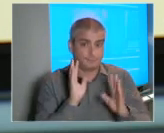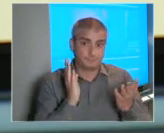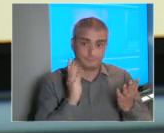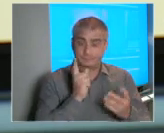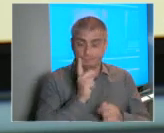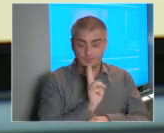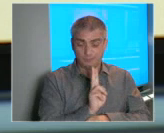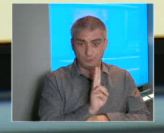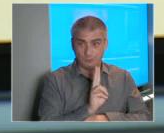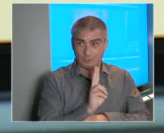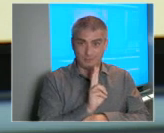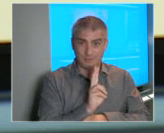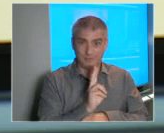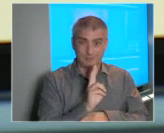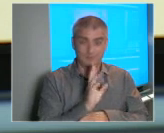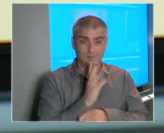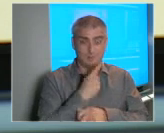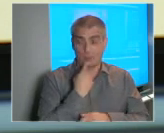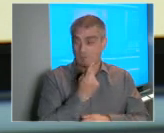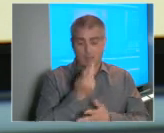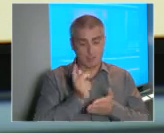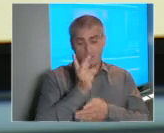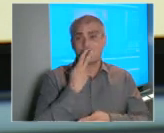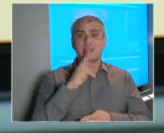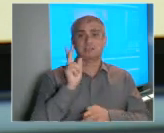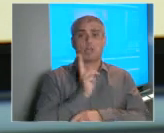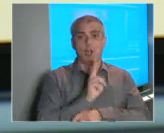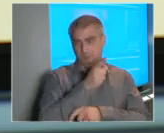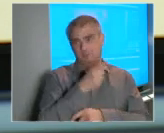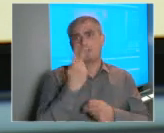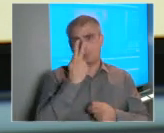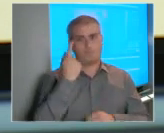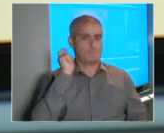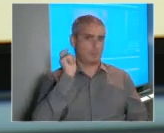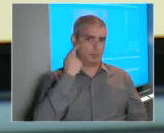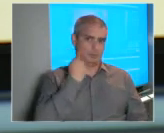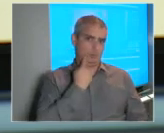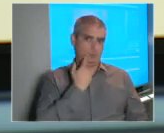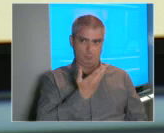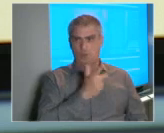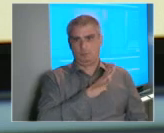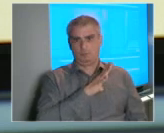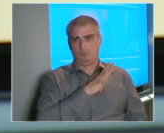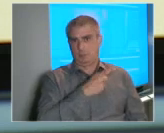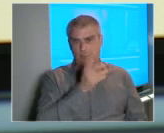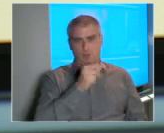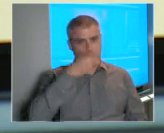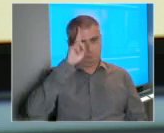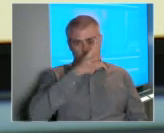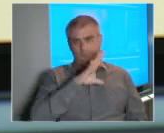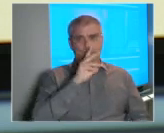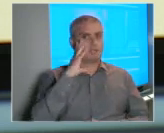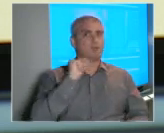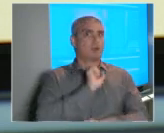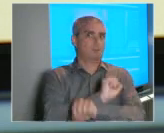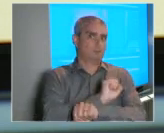מי שמשקר ומי שמציר תציר כוזב, זו כמובן עבירה פלילית, הוא מסתכן בריצוי